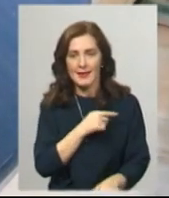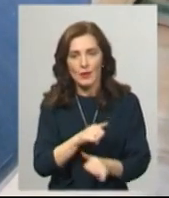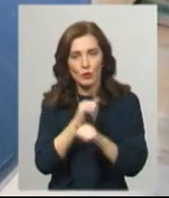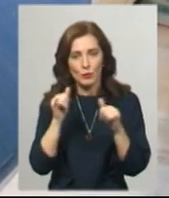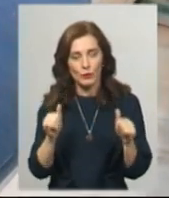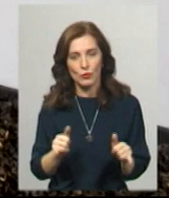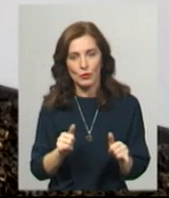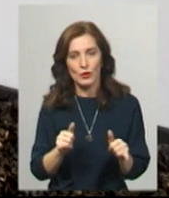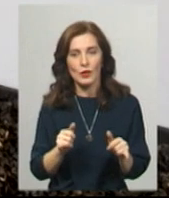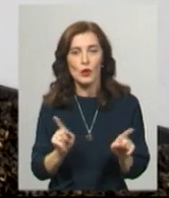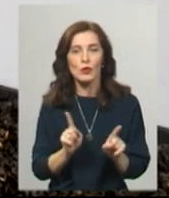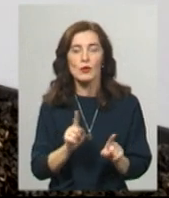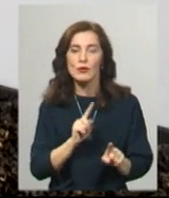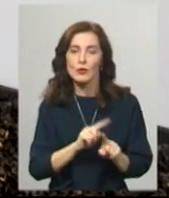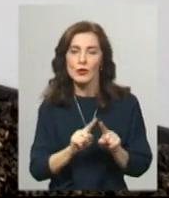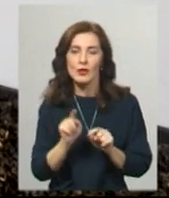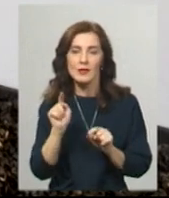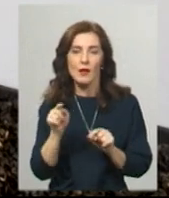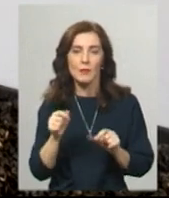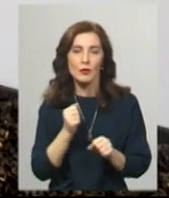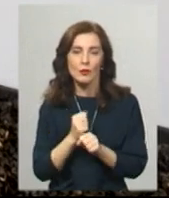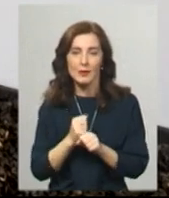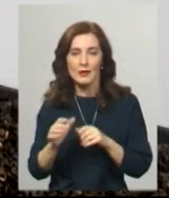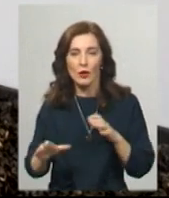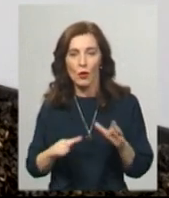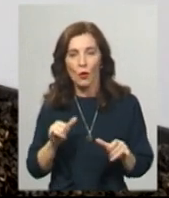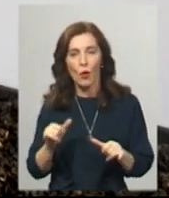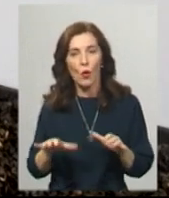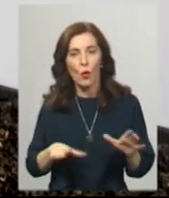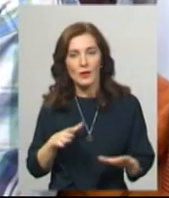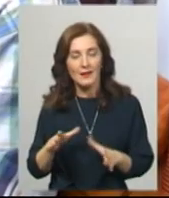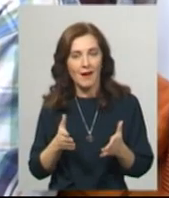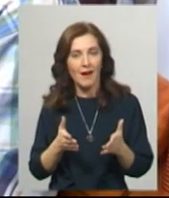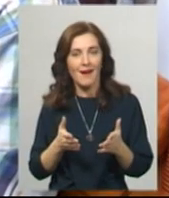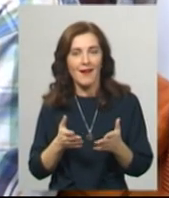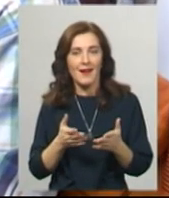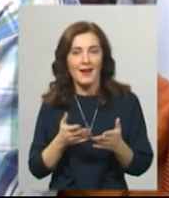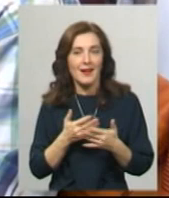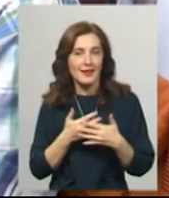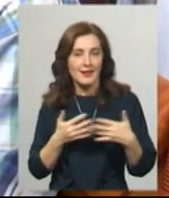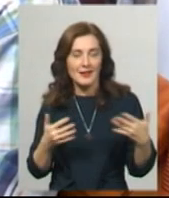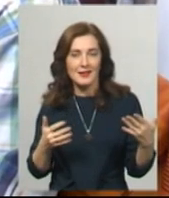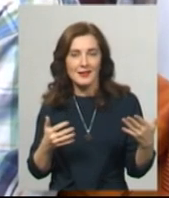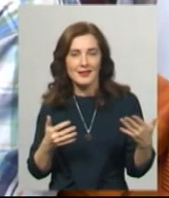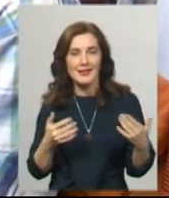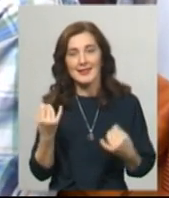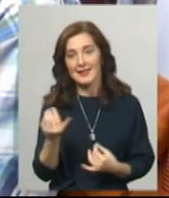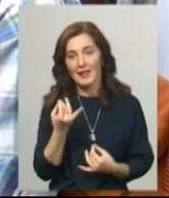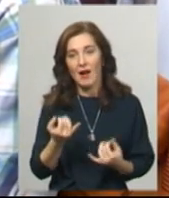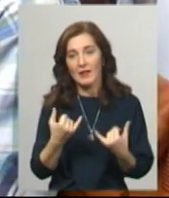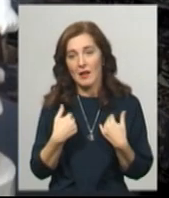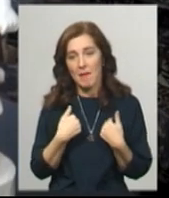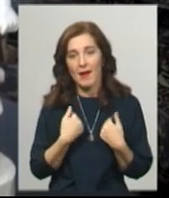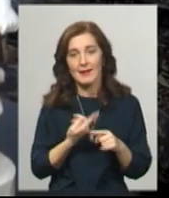що скоріше, там, якщо зробити коня як на якомусь скаку, якомусь експресії, то може вона цікавіша. Для мене